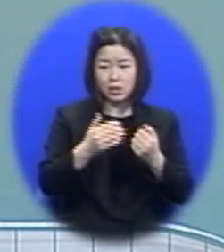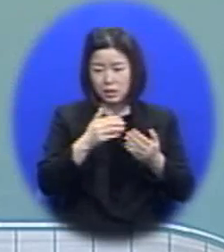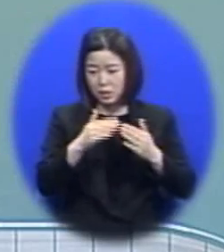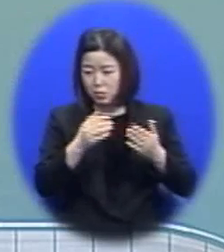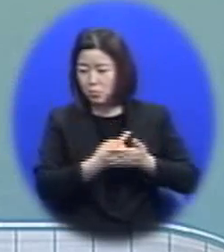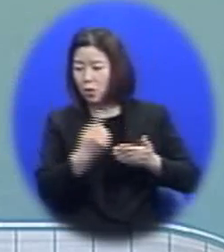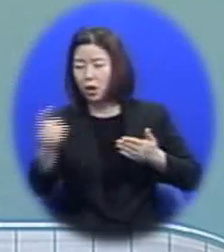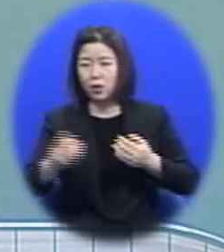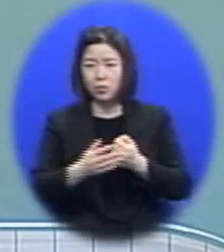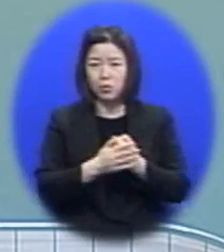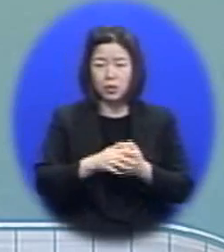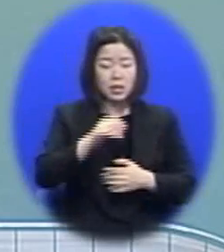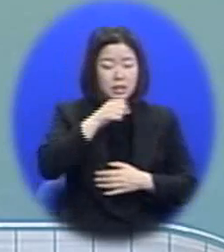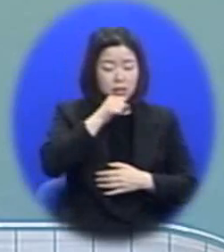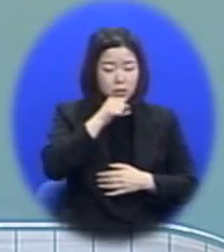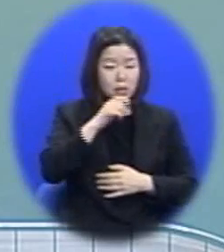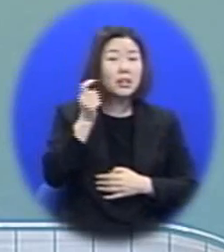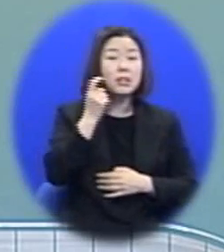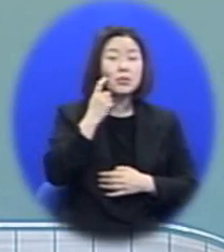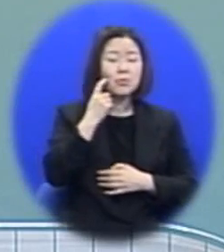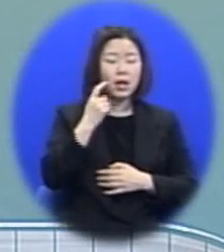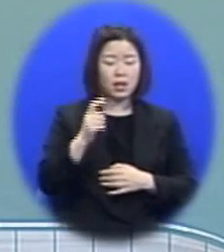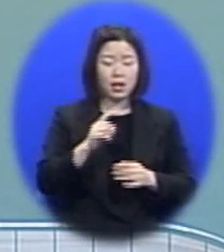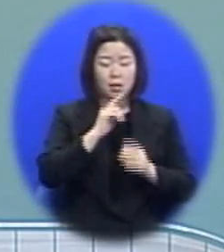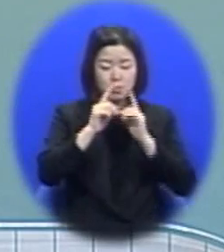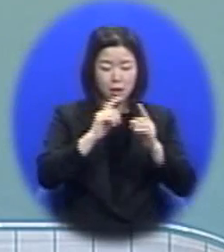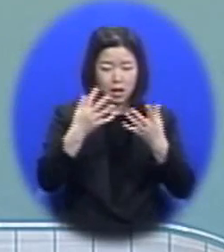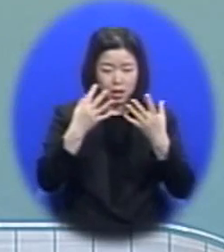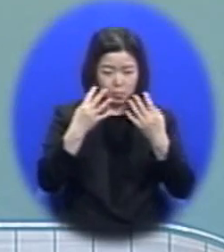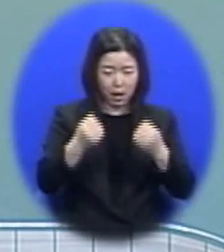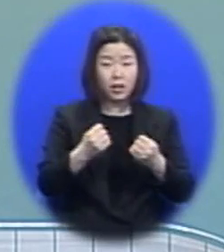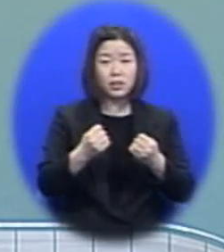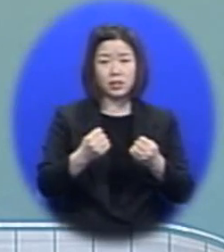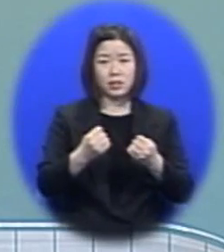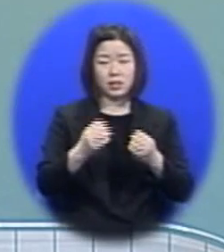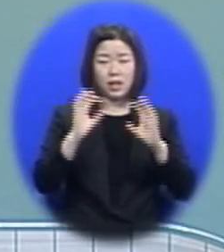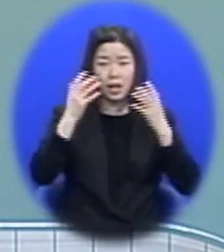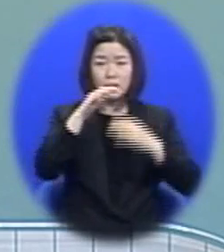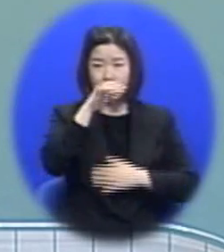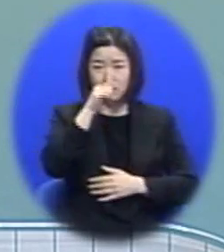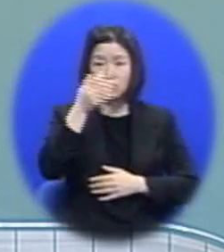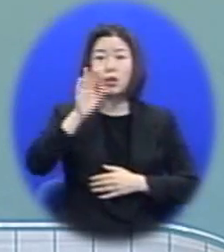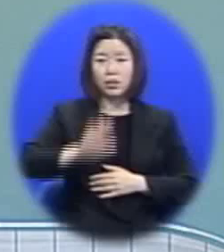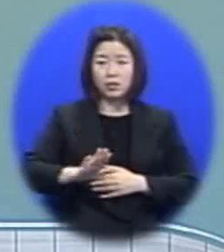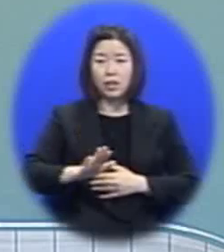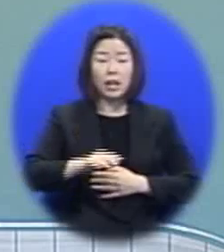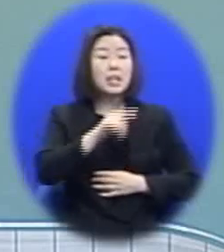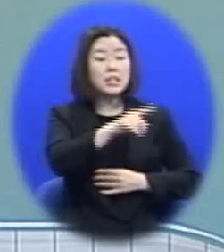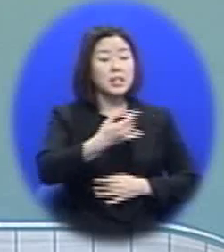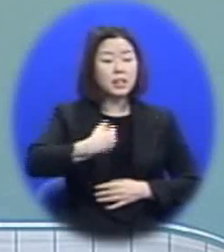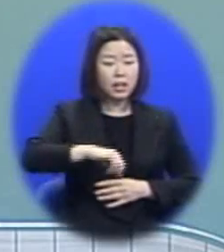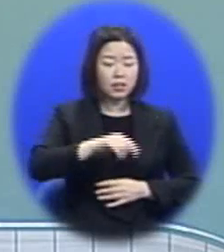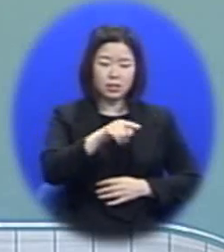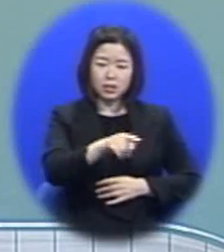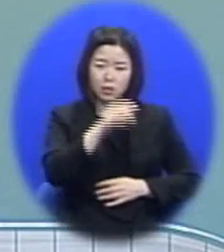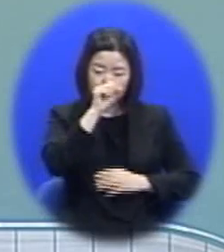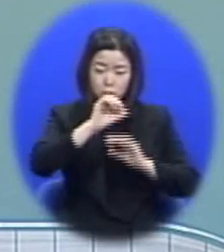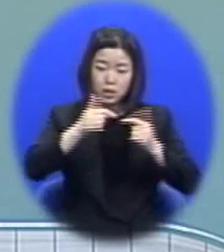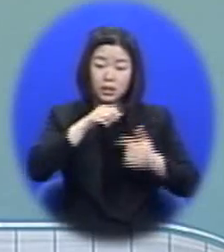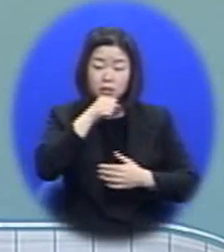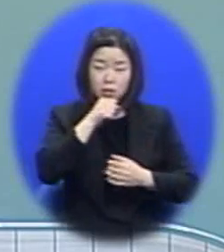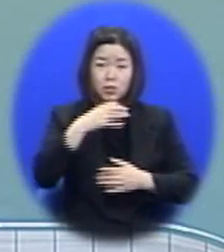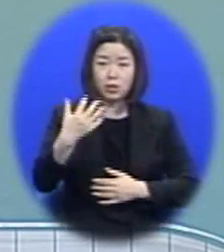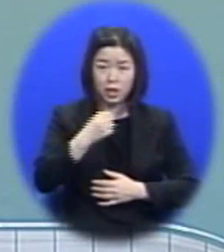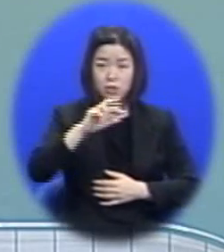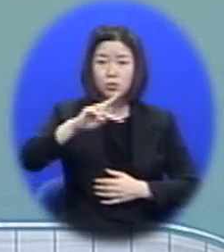거짓말하고 그런 아이들이 얼마나 많으냐 근데 내 딸 아이는 이런 성적을 가지고도 저렇게 기뻐하면서